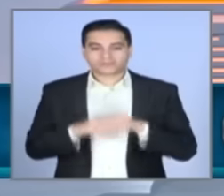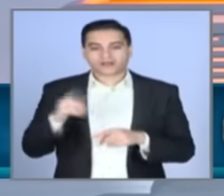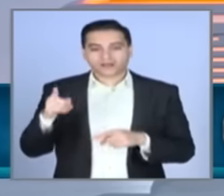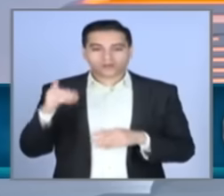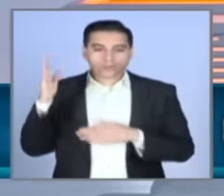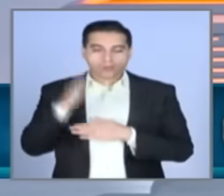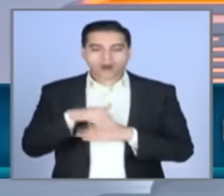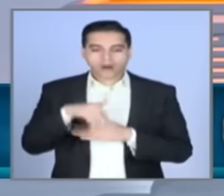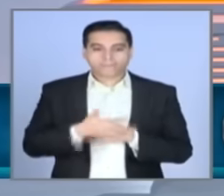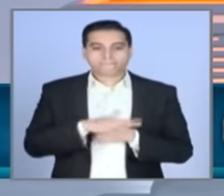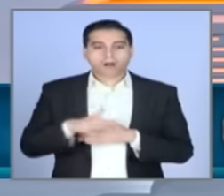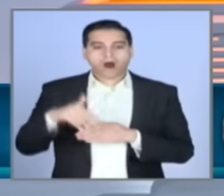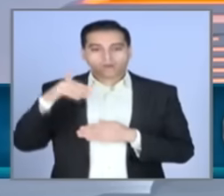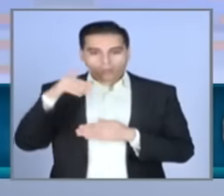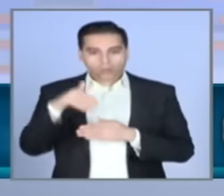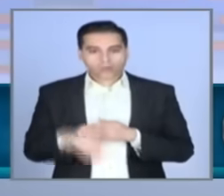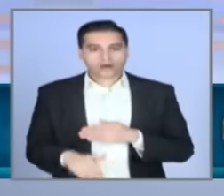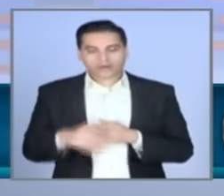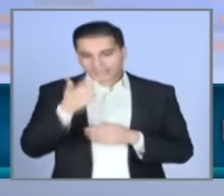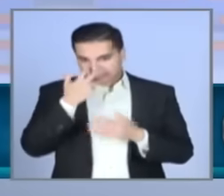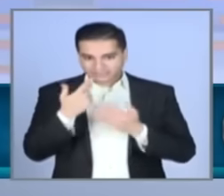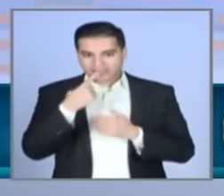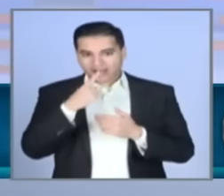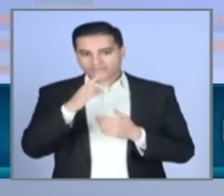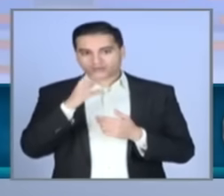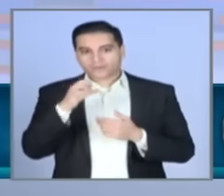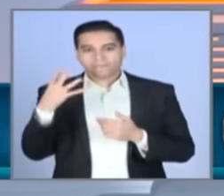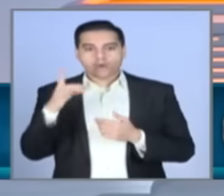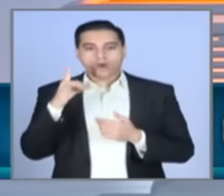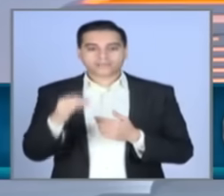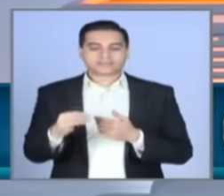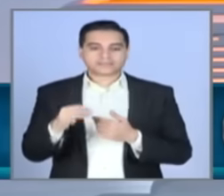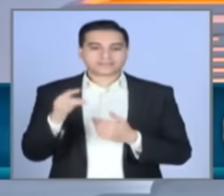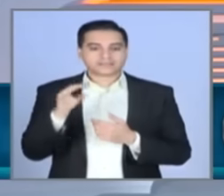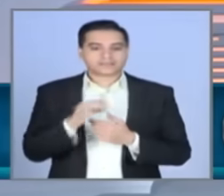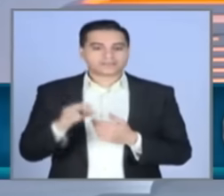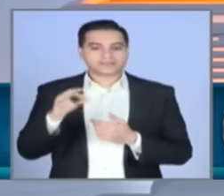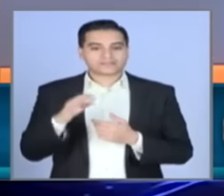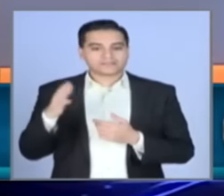تم إسقاطه في البحر الأبيض المتوسط سنة 1954. في إجابة؟